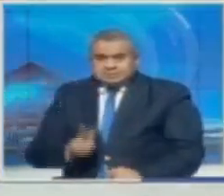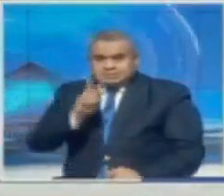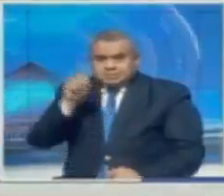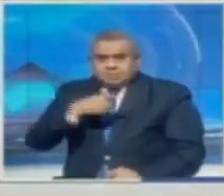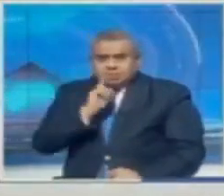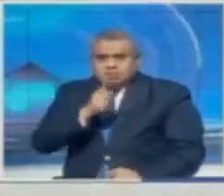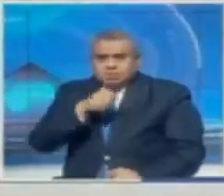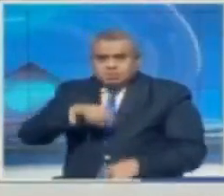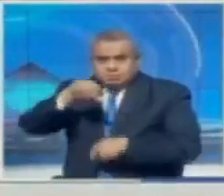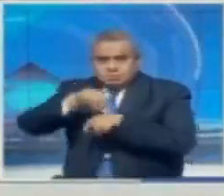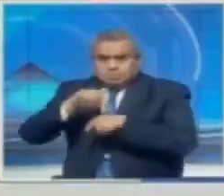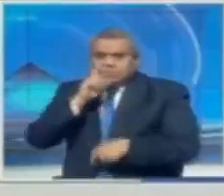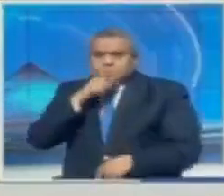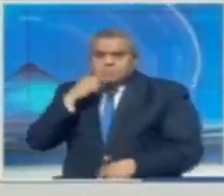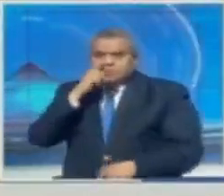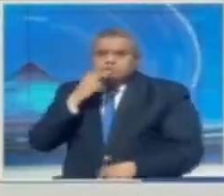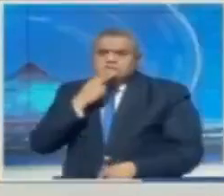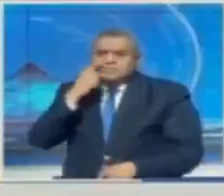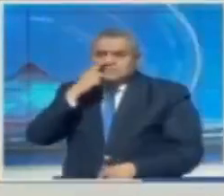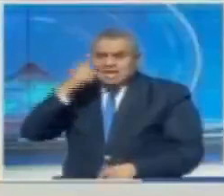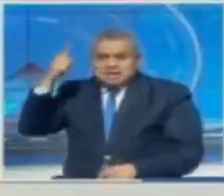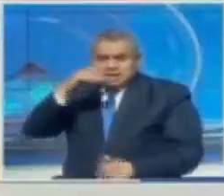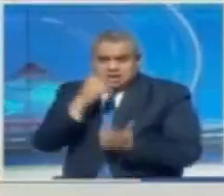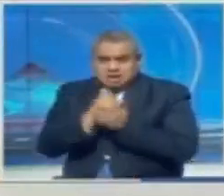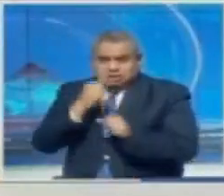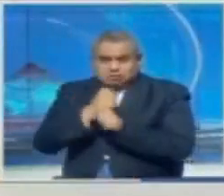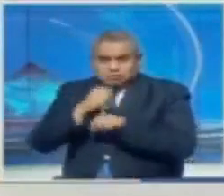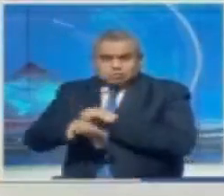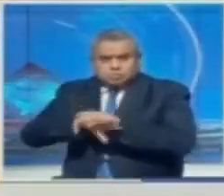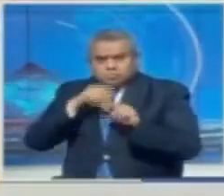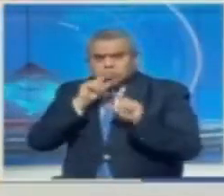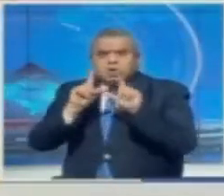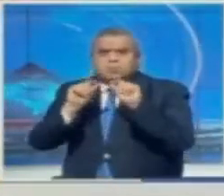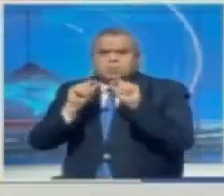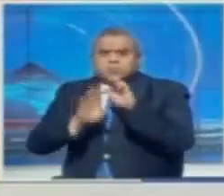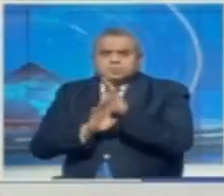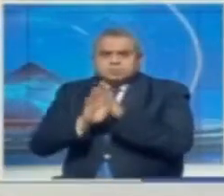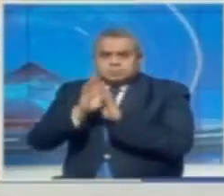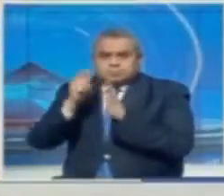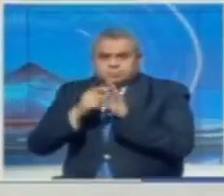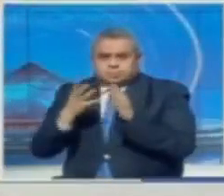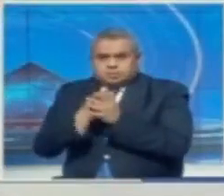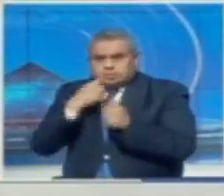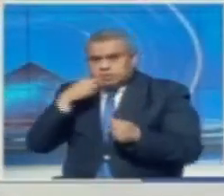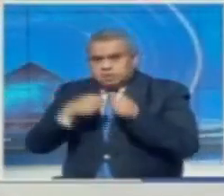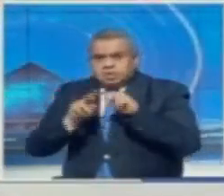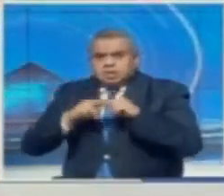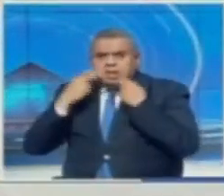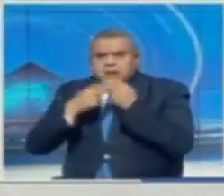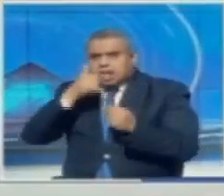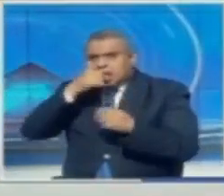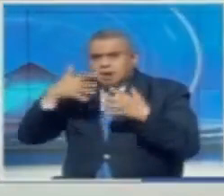في العاصمة نواكشوط محطة متميزة في النهوض بالتعاون الاقتصادي للعمل العربي